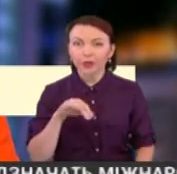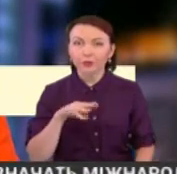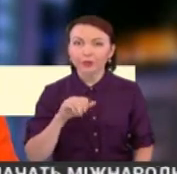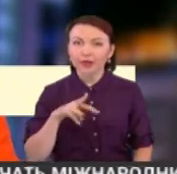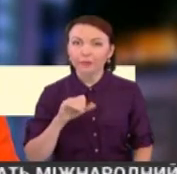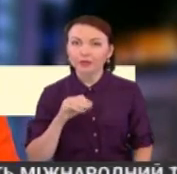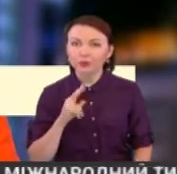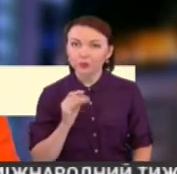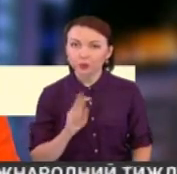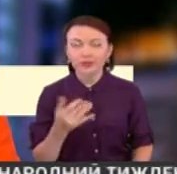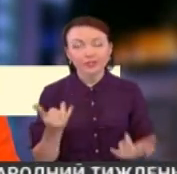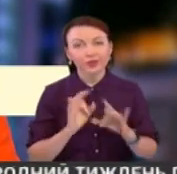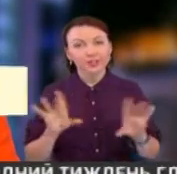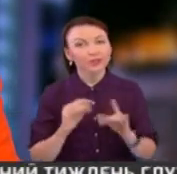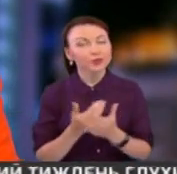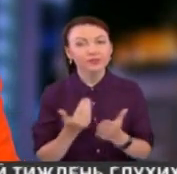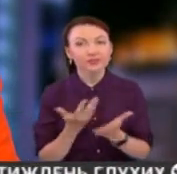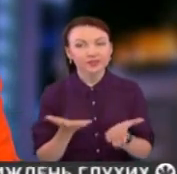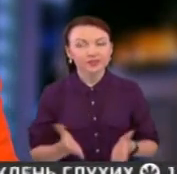сьогодні ми розкажемо вам про таке.